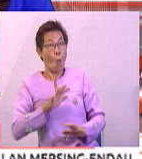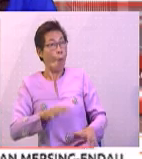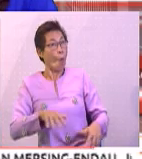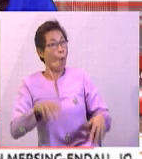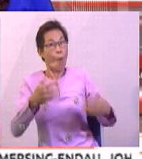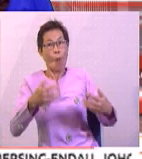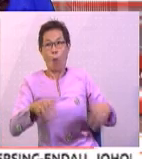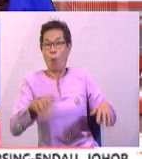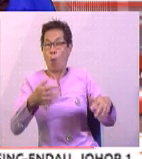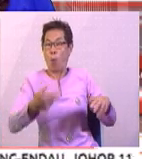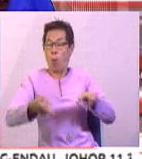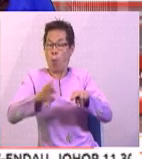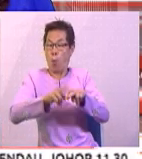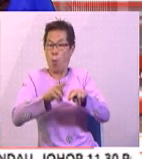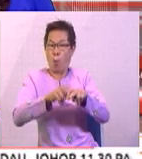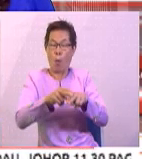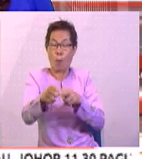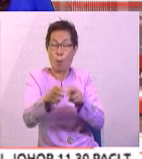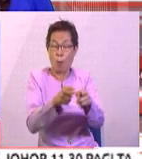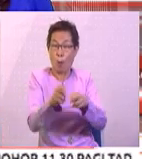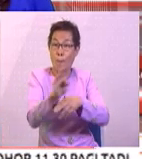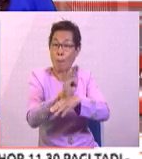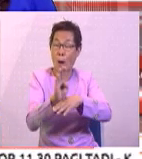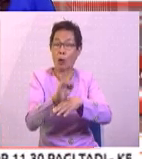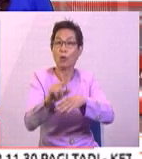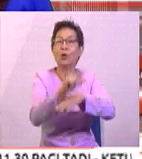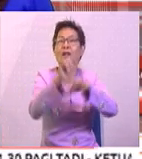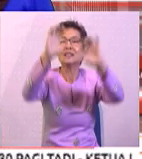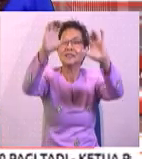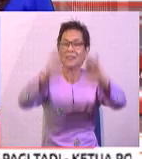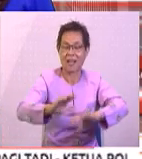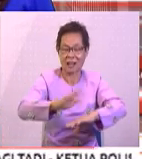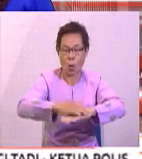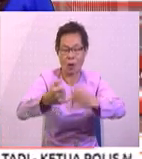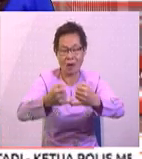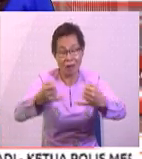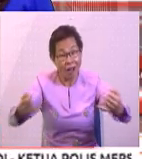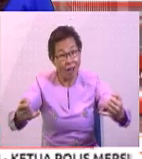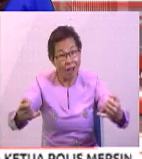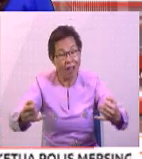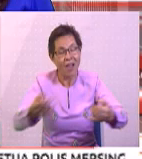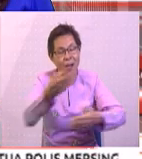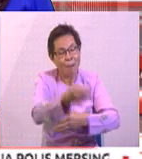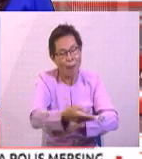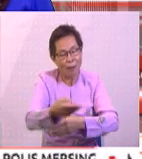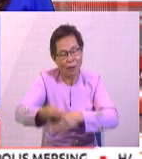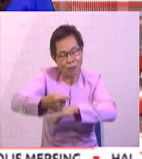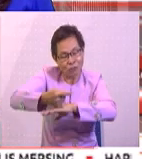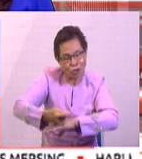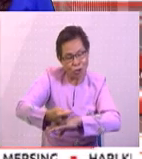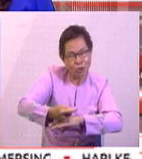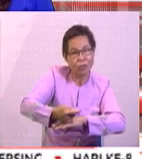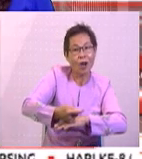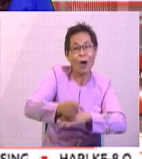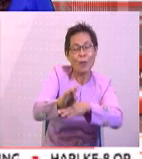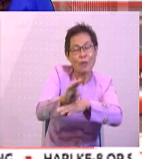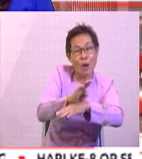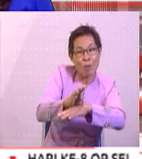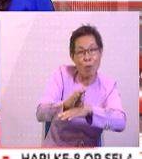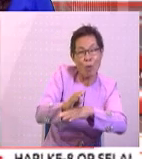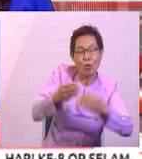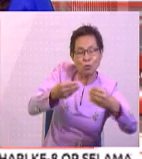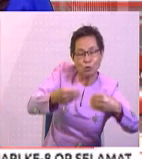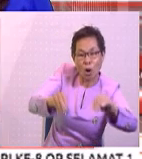ganda. Ya, kebanyakan urusan perniagaannya menggunakan platform dalam talian membolehkan produk tradisional yang diusahakannya